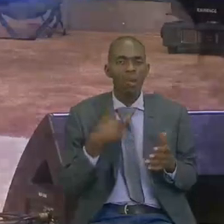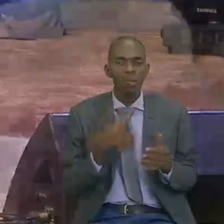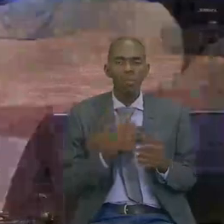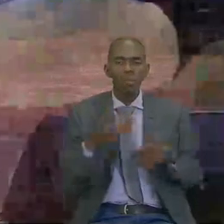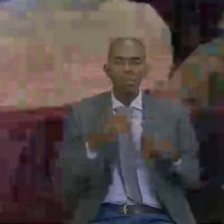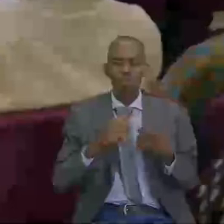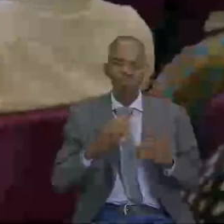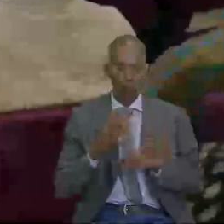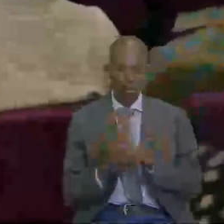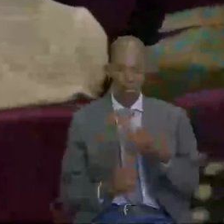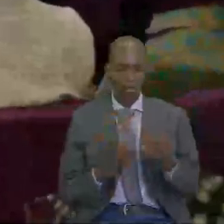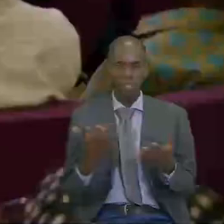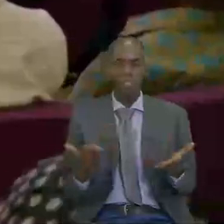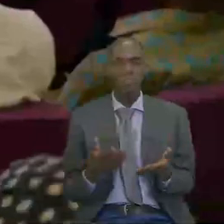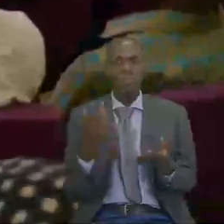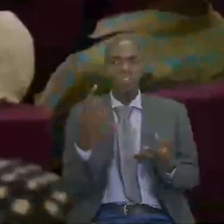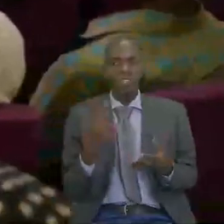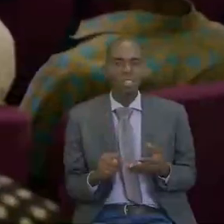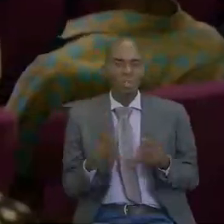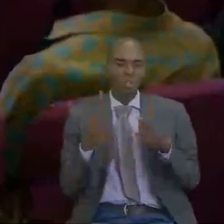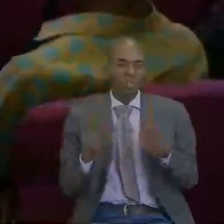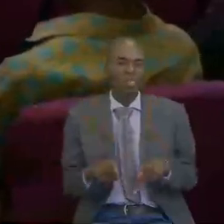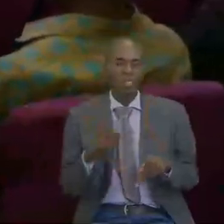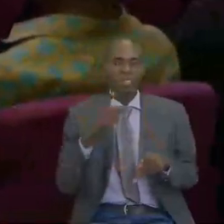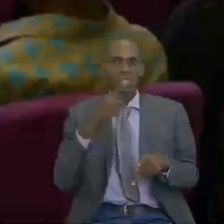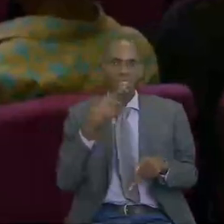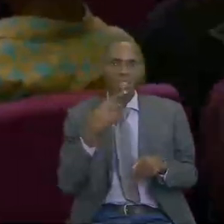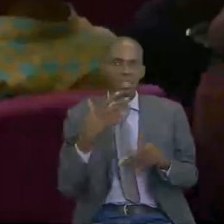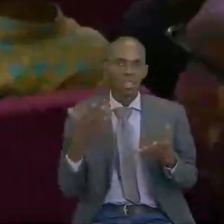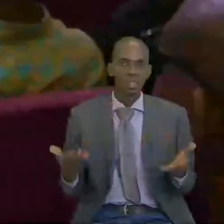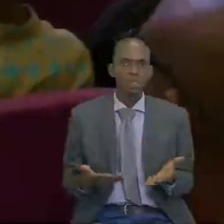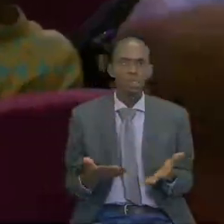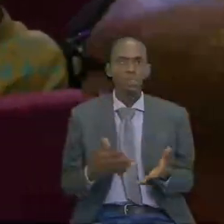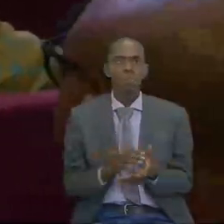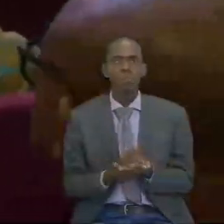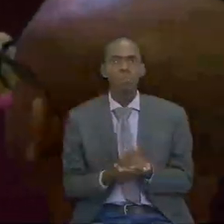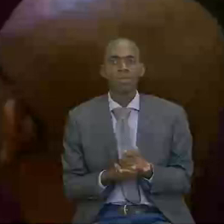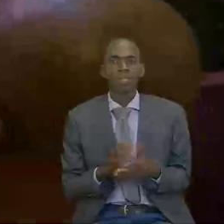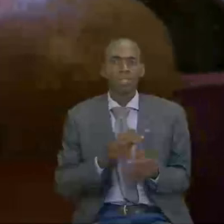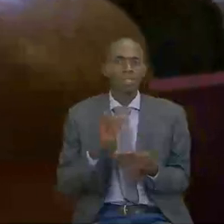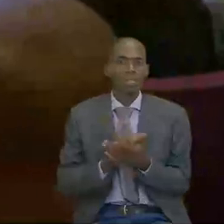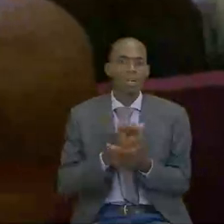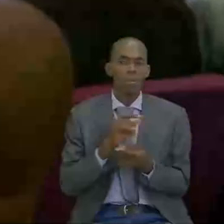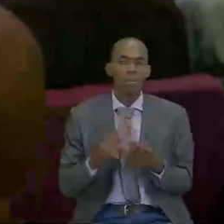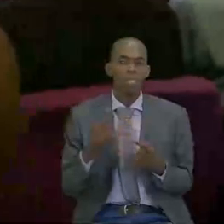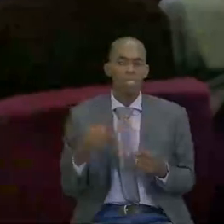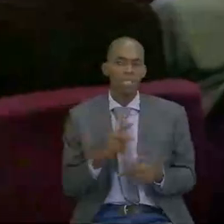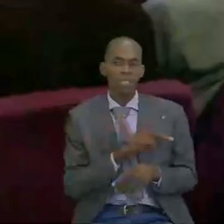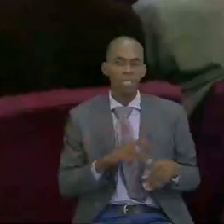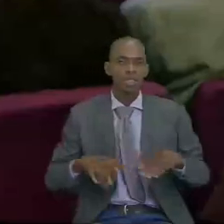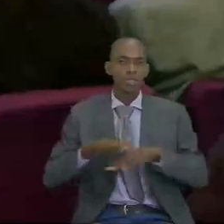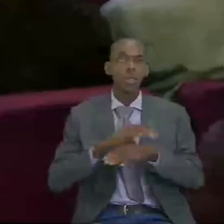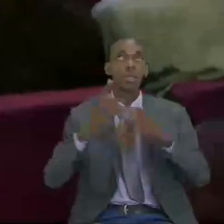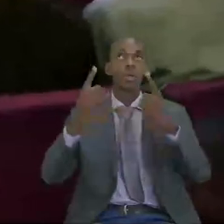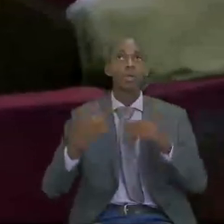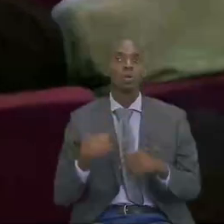minimisé ici, être marginalisé ici? Et puis, lorsque le royaume là viendra, on n'a rien à